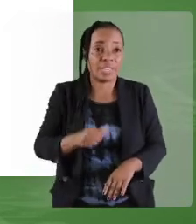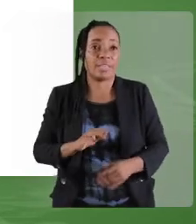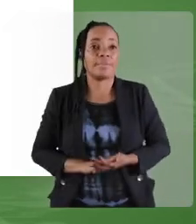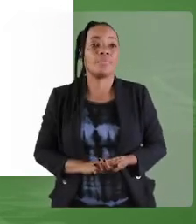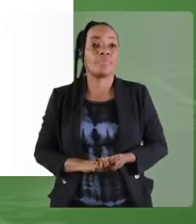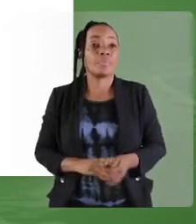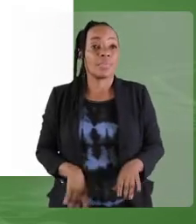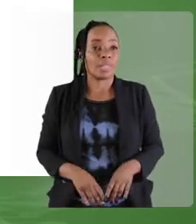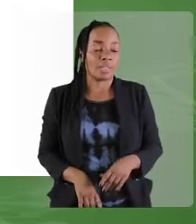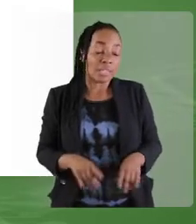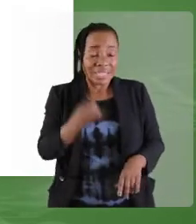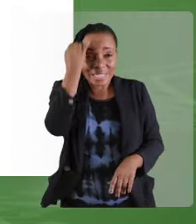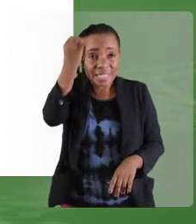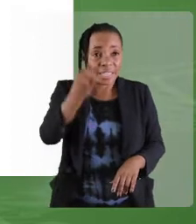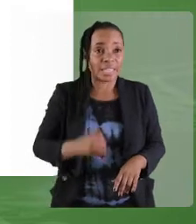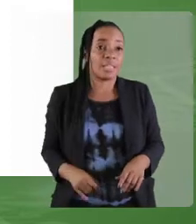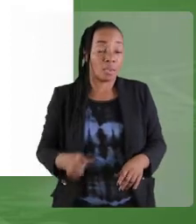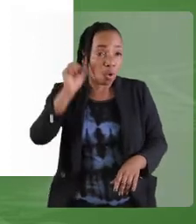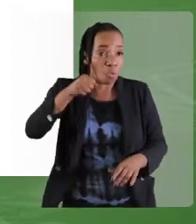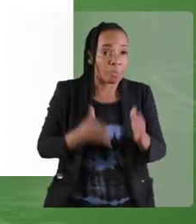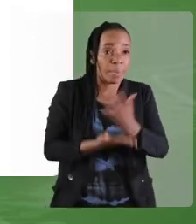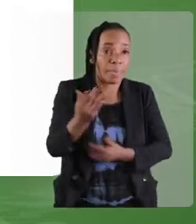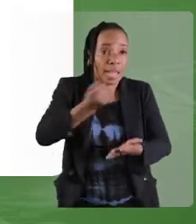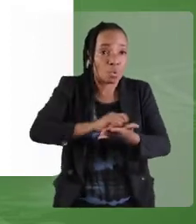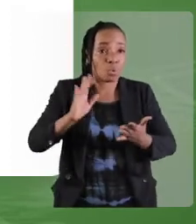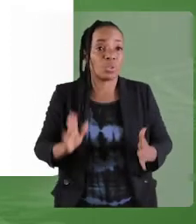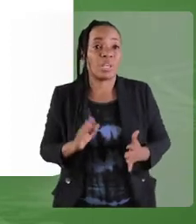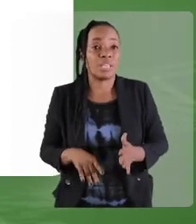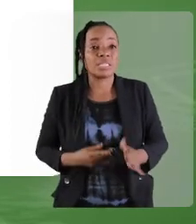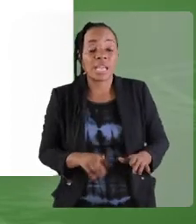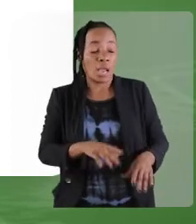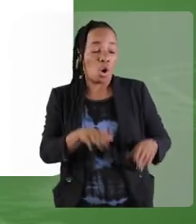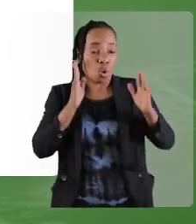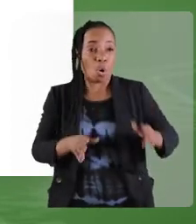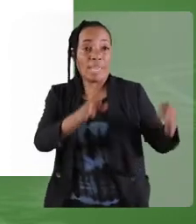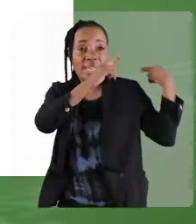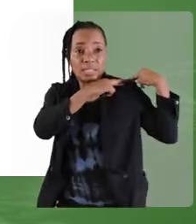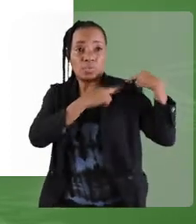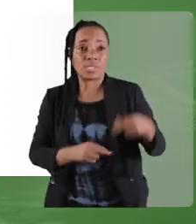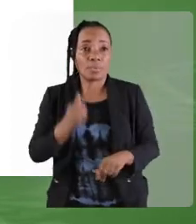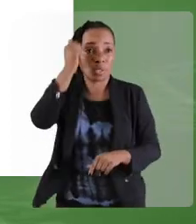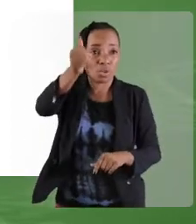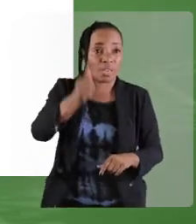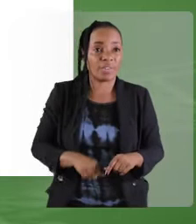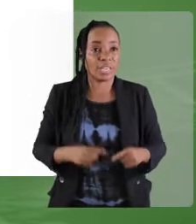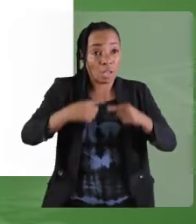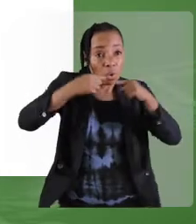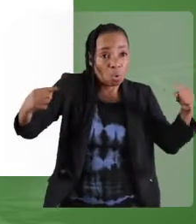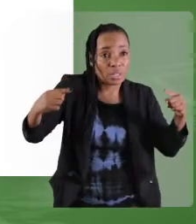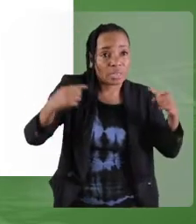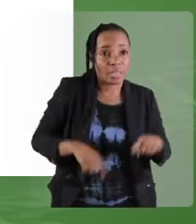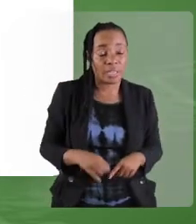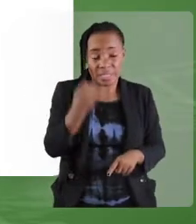devenir. La thèse contraire, à savoir l'antithèse, l'homme est soumis au